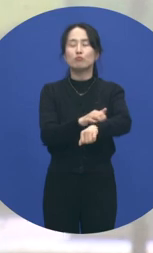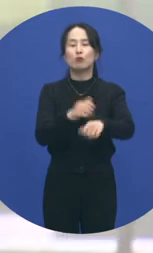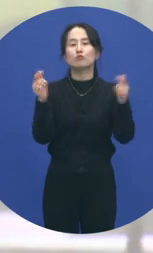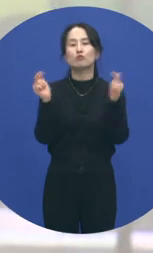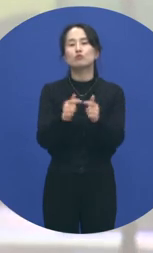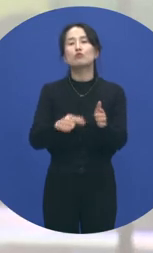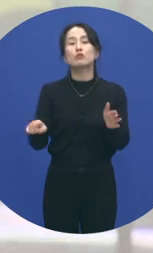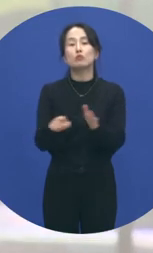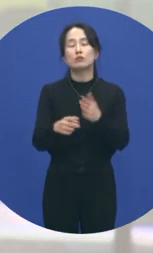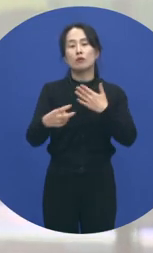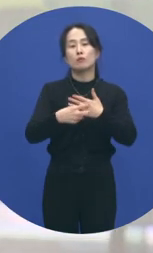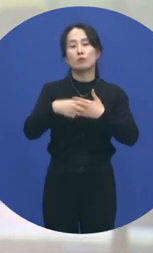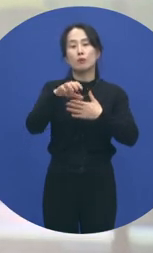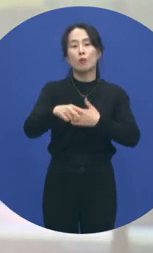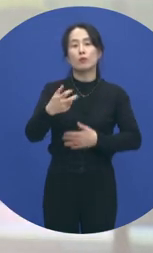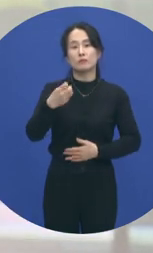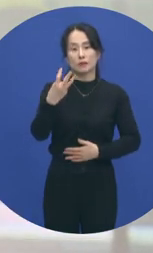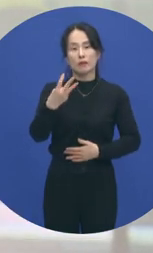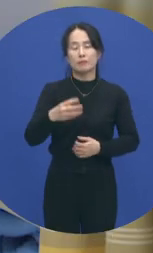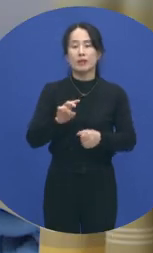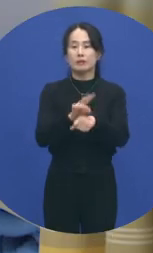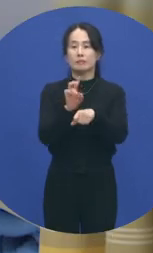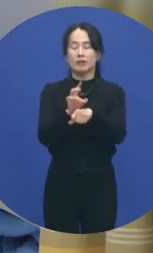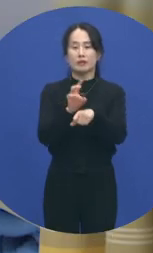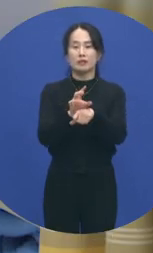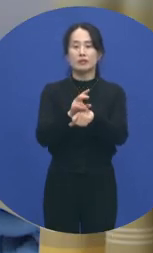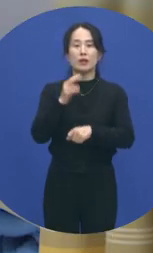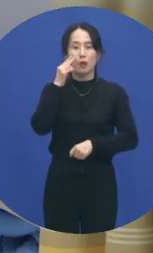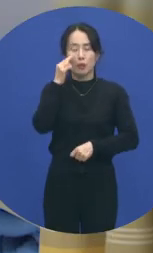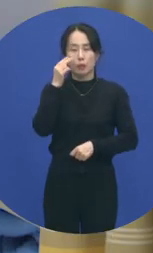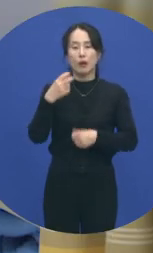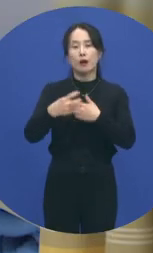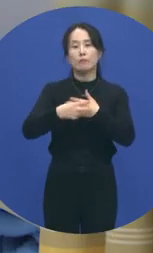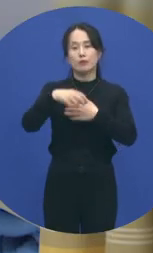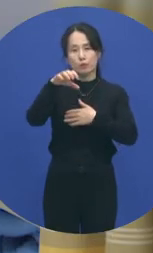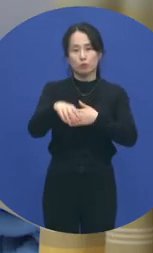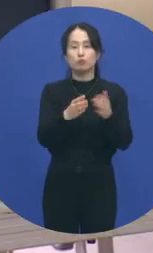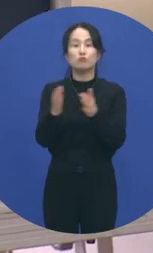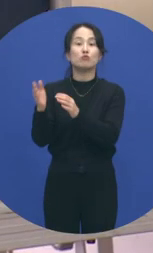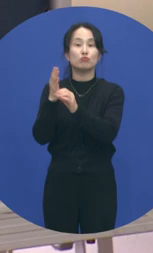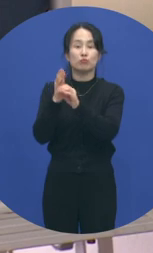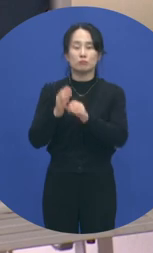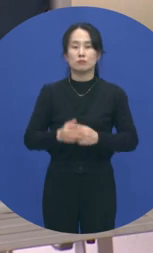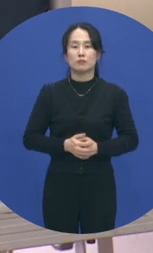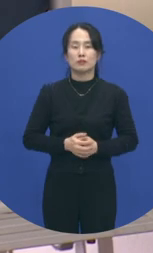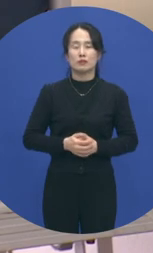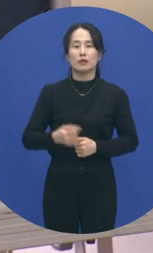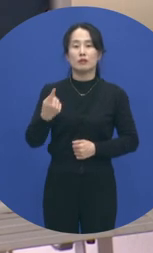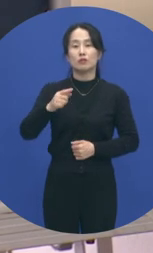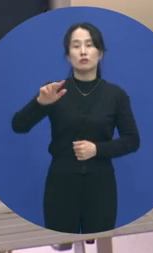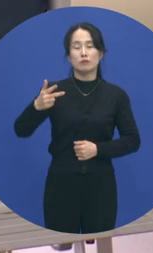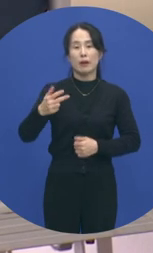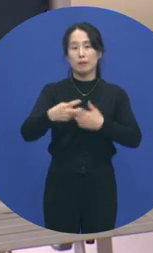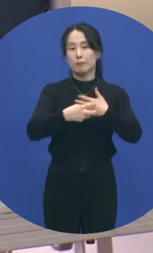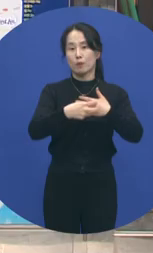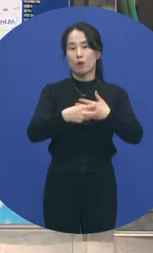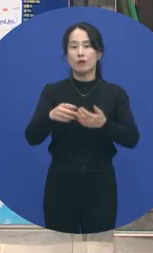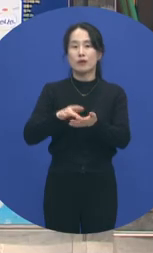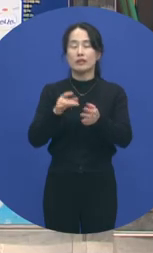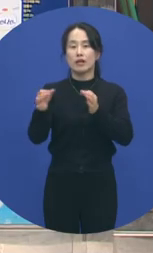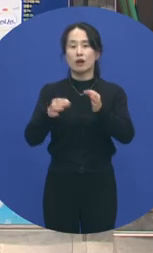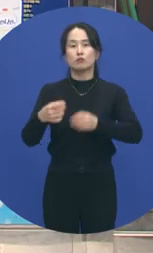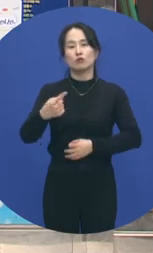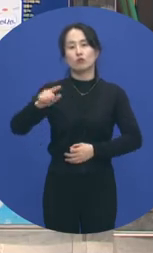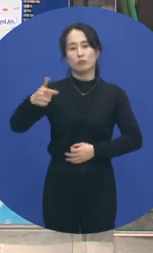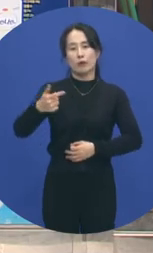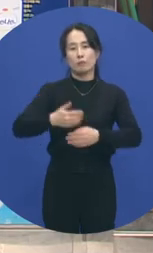않도록 응급의료기관 73개소와 24시간 비상진료체계를 만듭니다. 병의원 1,700여 개소와